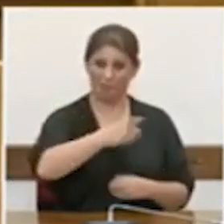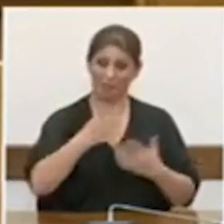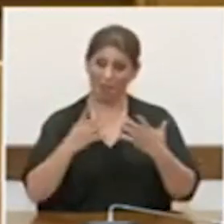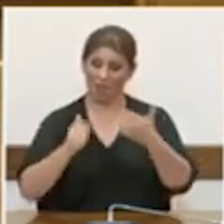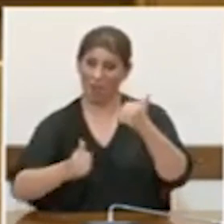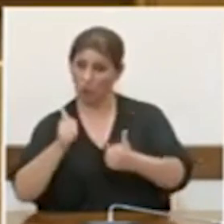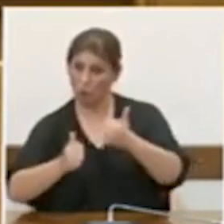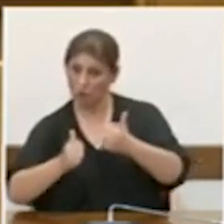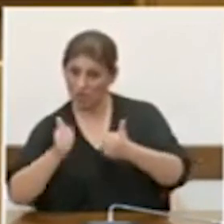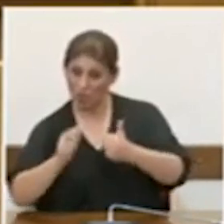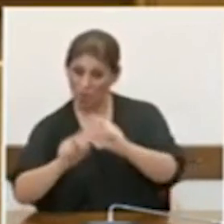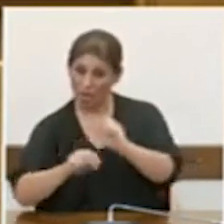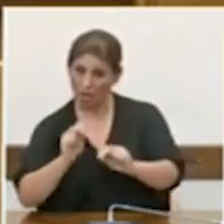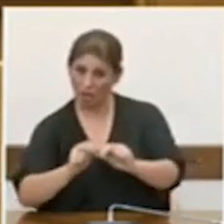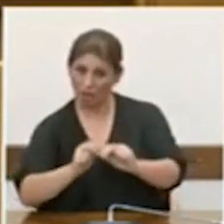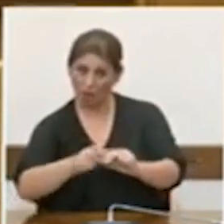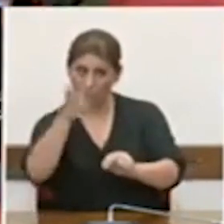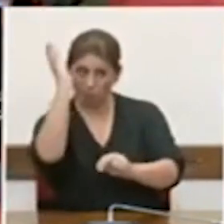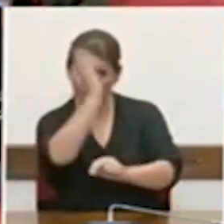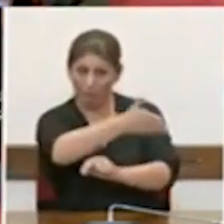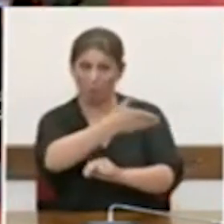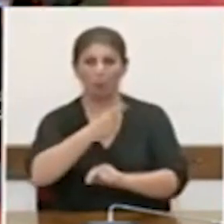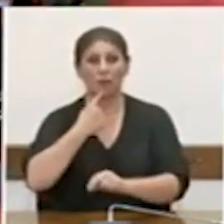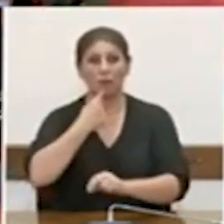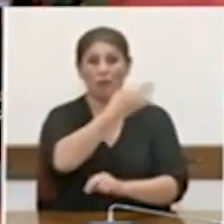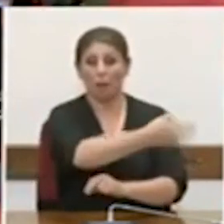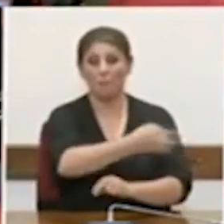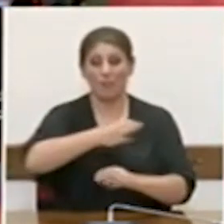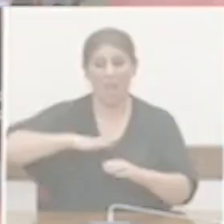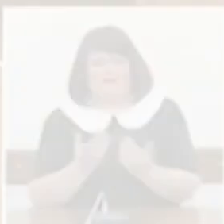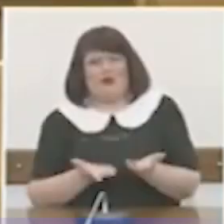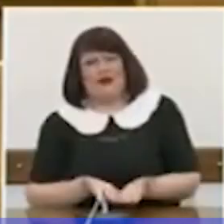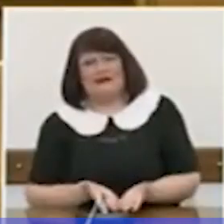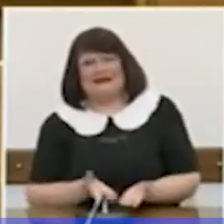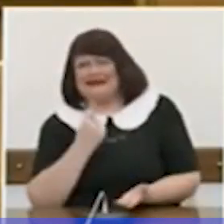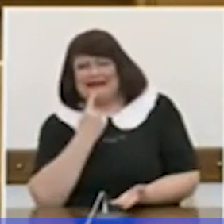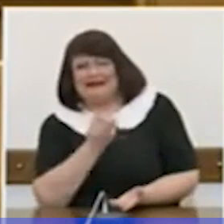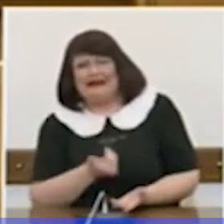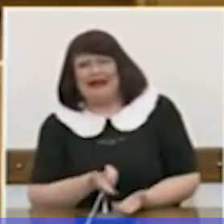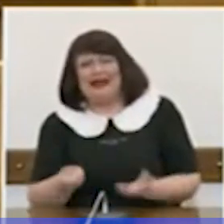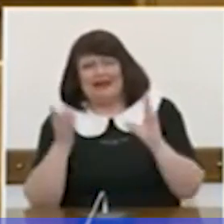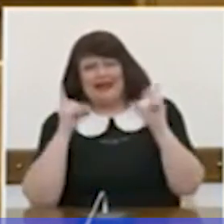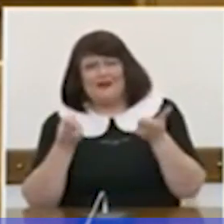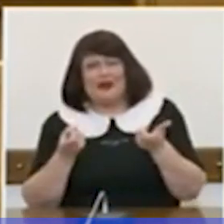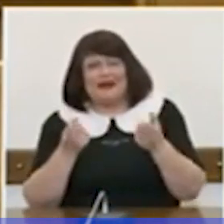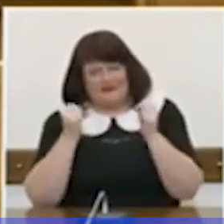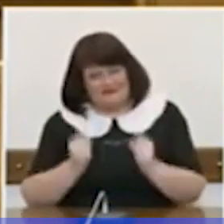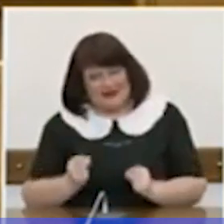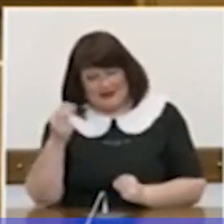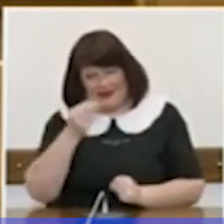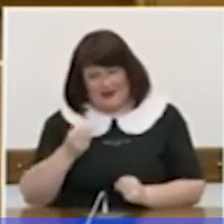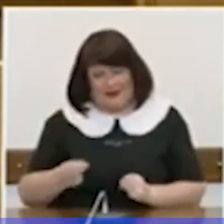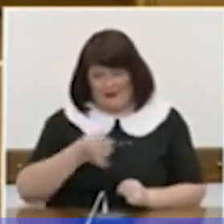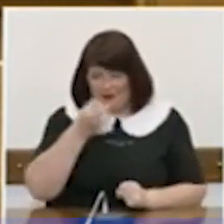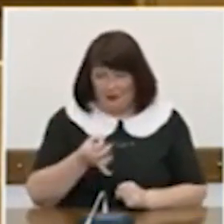προεκλογικού μηνύματος της Νέας Δημοκρατίας ξεκίνησε την ομιλία του ο πρόεδρος του ΠΑΣΟΚ Νίκος Ανδρουλάκης. Ας ξεκινήσουμε από τα βασικά. Η